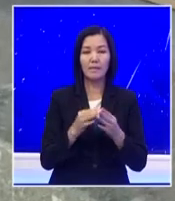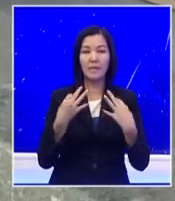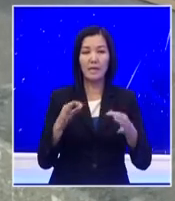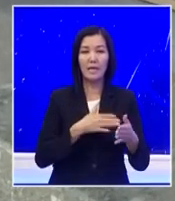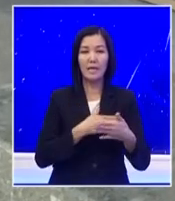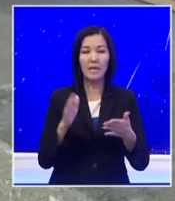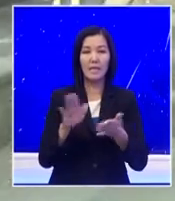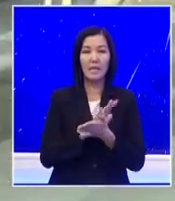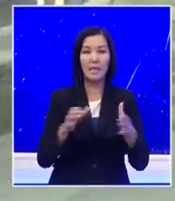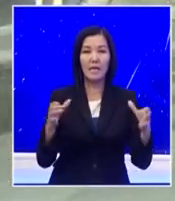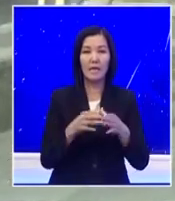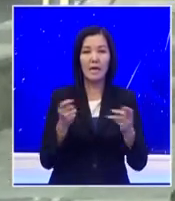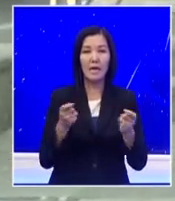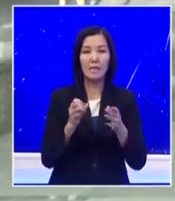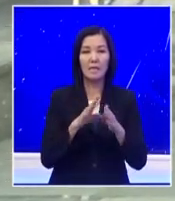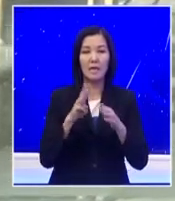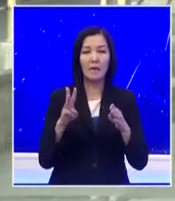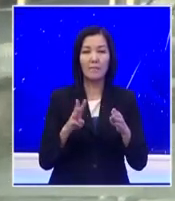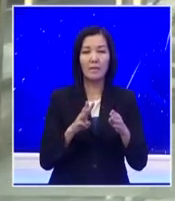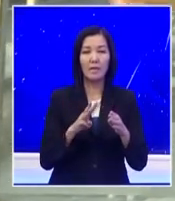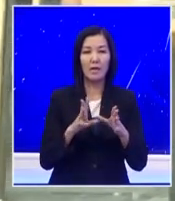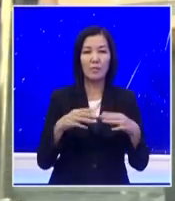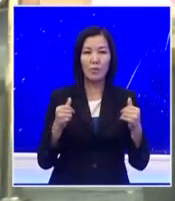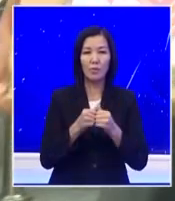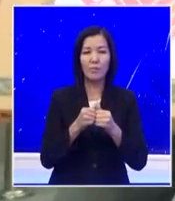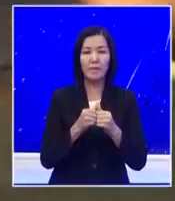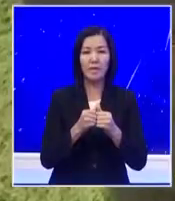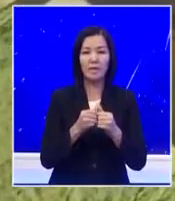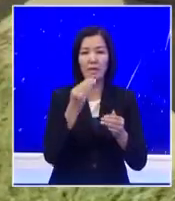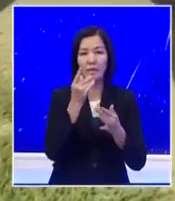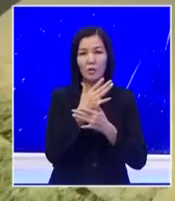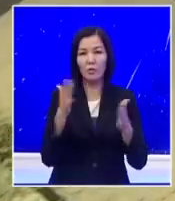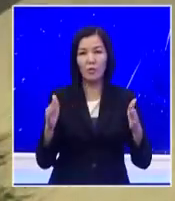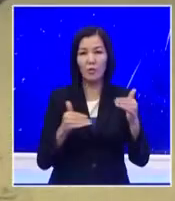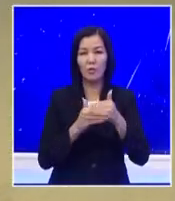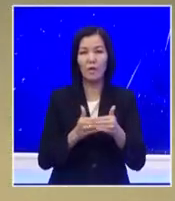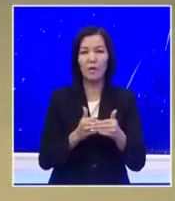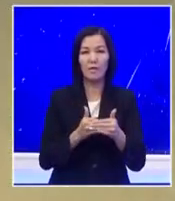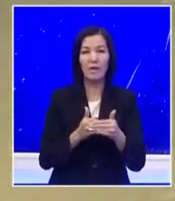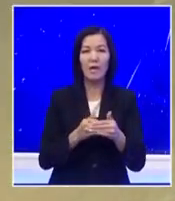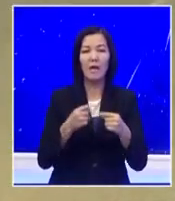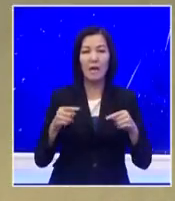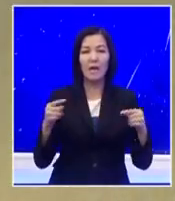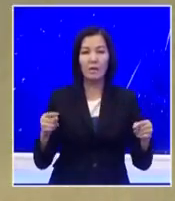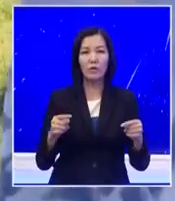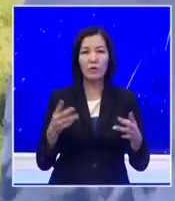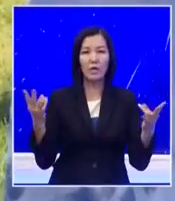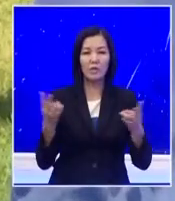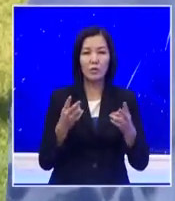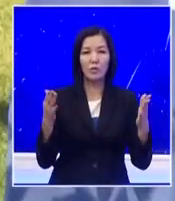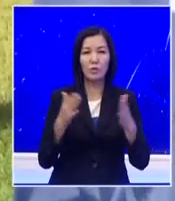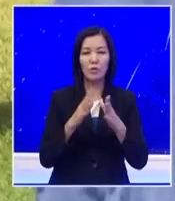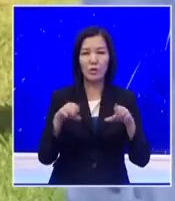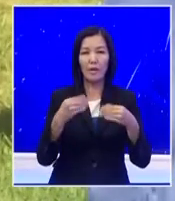қаладағы аз қамтылған көп балалы мұқтаж азаматтарға азық-түлік қорабын үлестірді. Ұн, қант, кеспесінде алғашқы